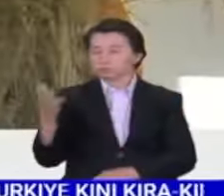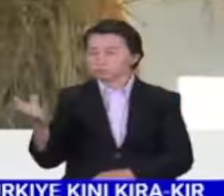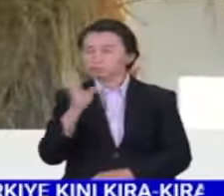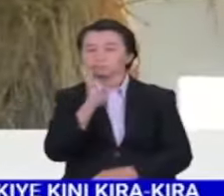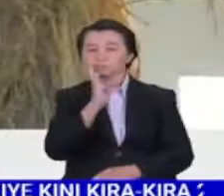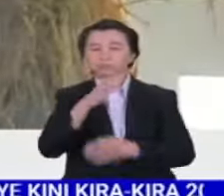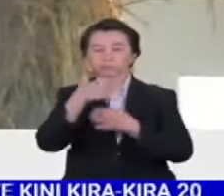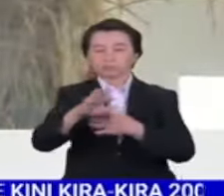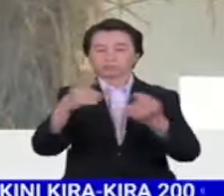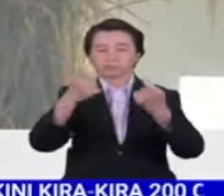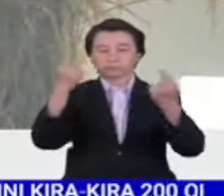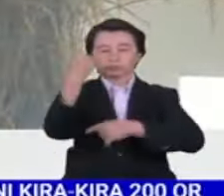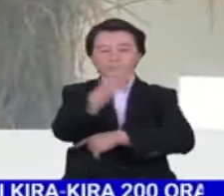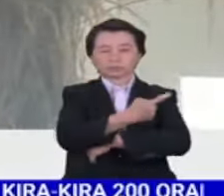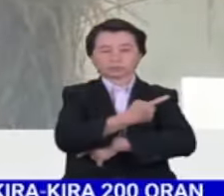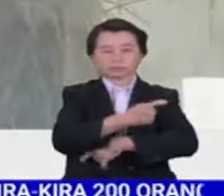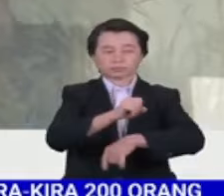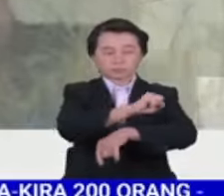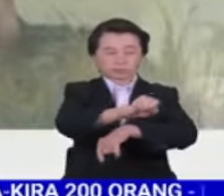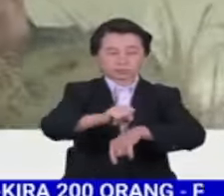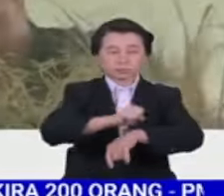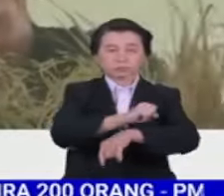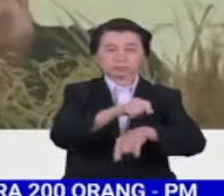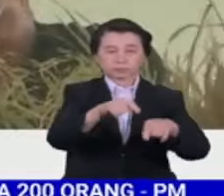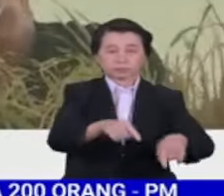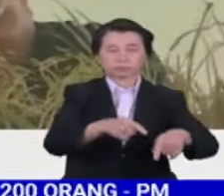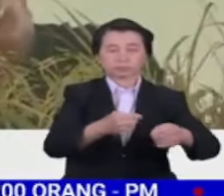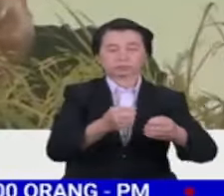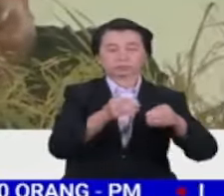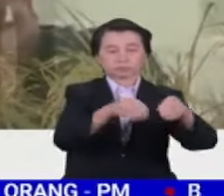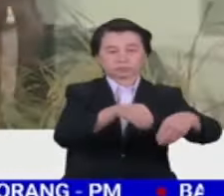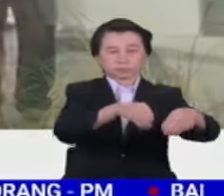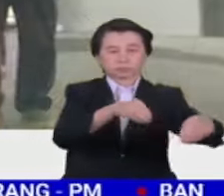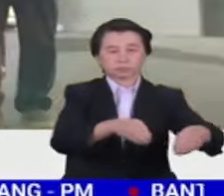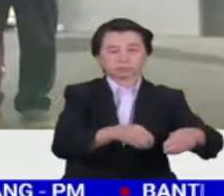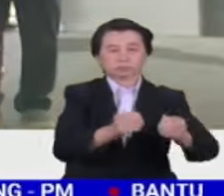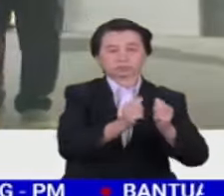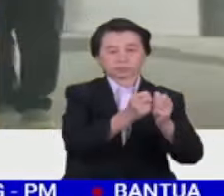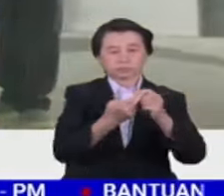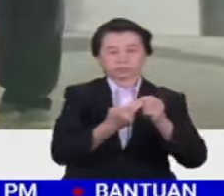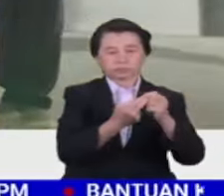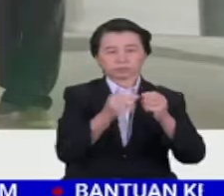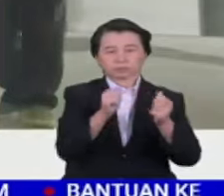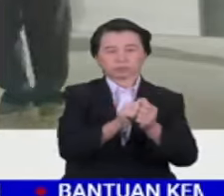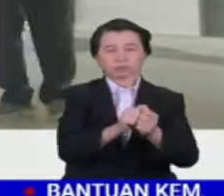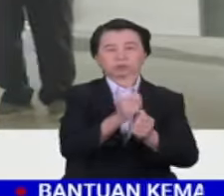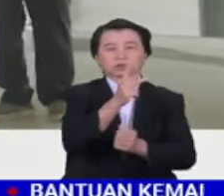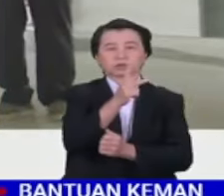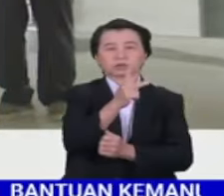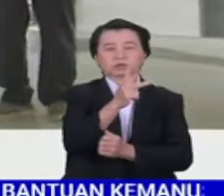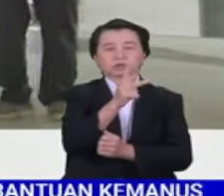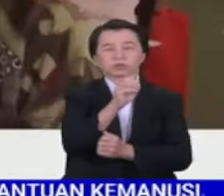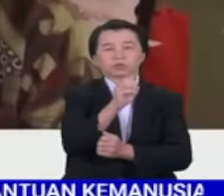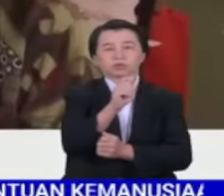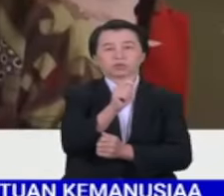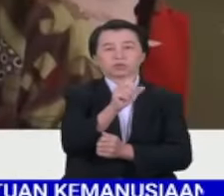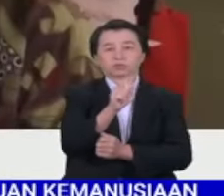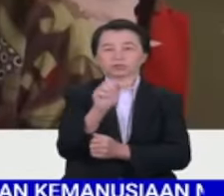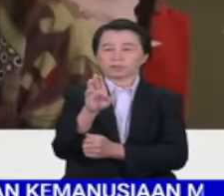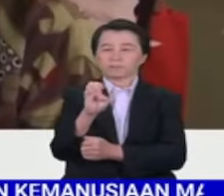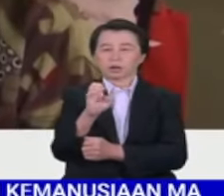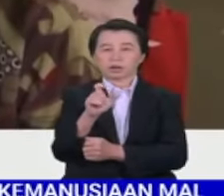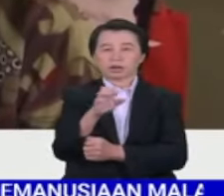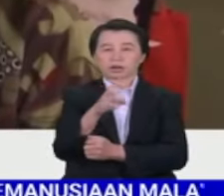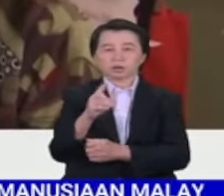meresmikan magis hari pesawat kawasan pembangunan pertanian berpadu Ia ada di kota belud menurut can